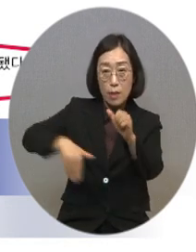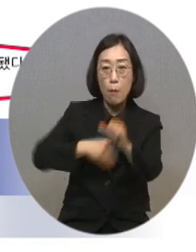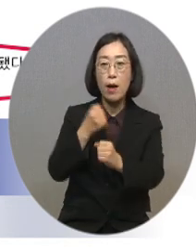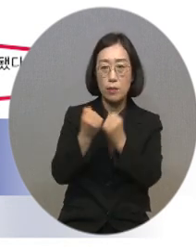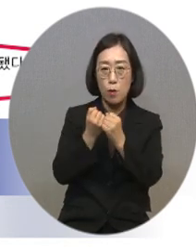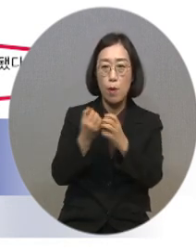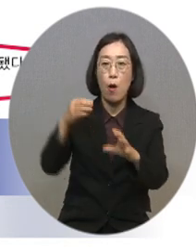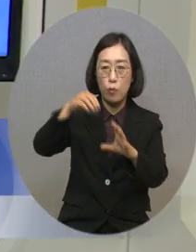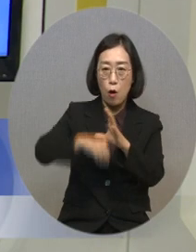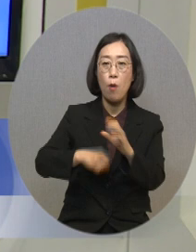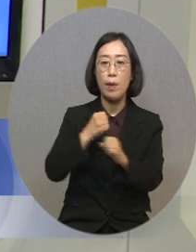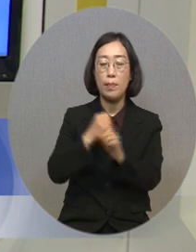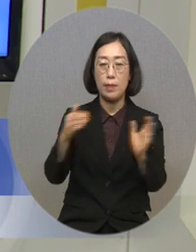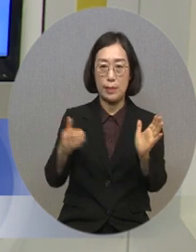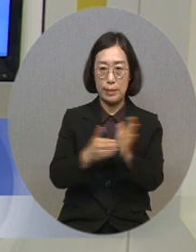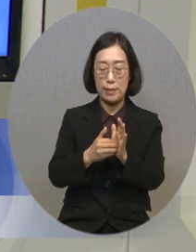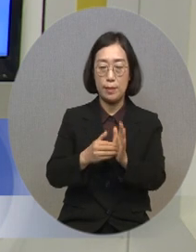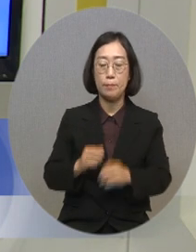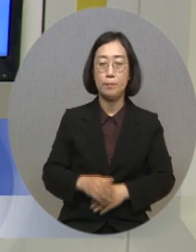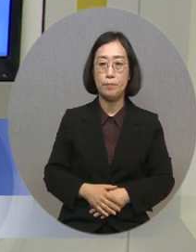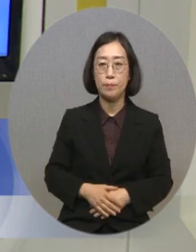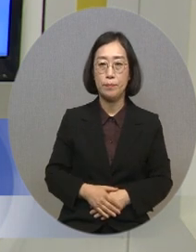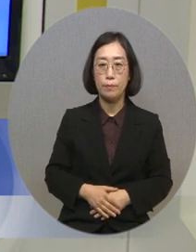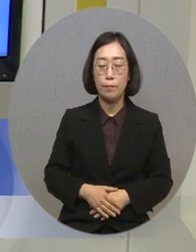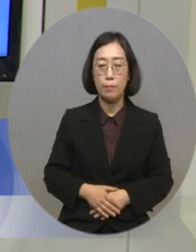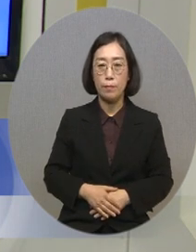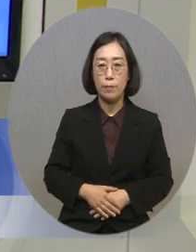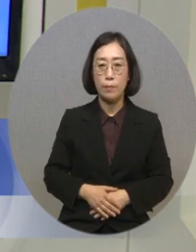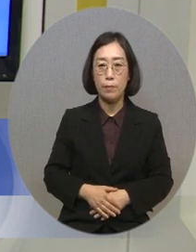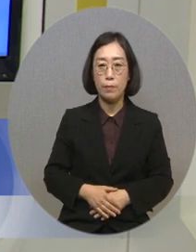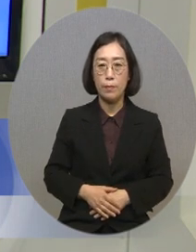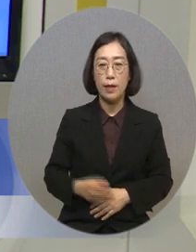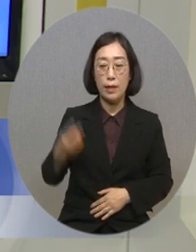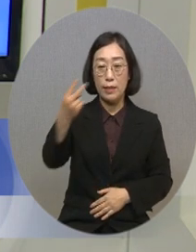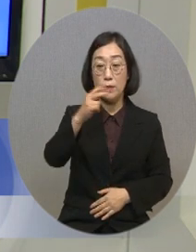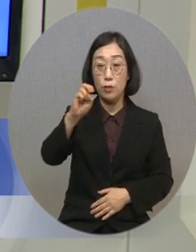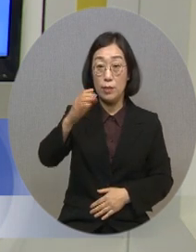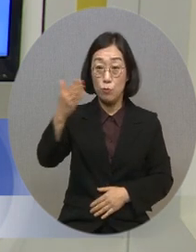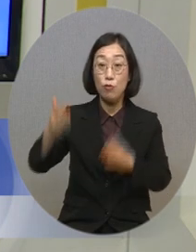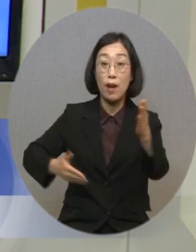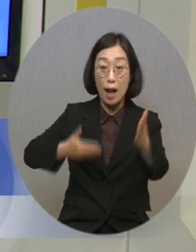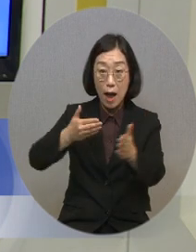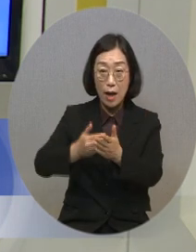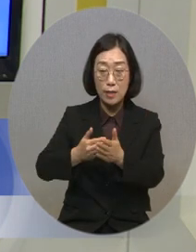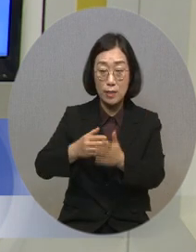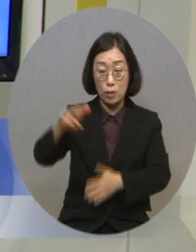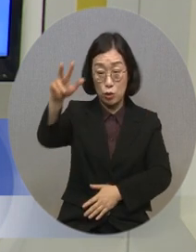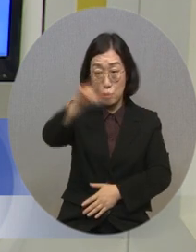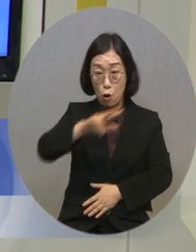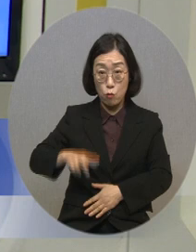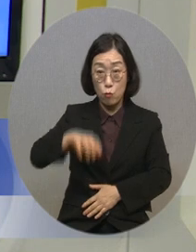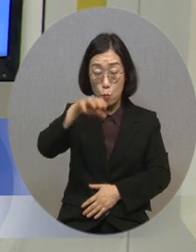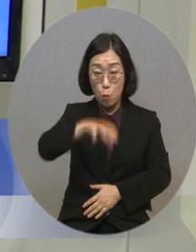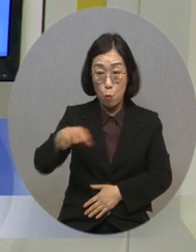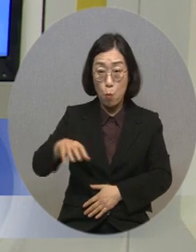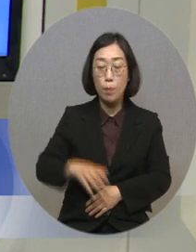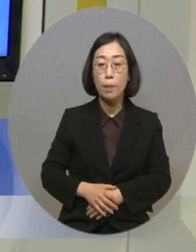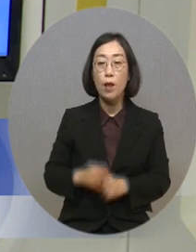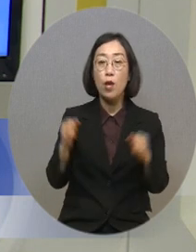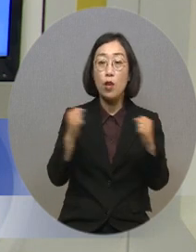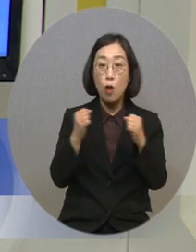제작됐습니다 다음 뉴스입니다 오는 2029년까지 전국 장애인 동계체육 대회가